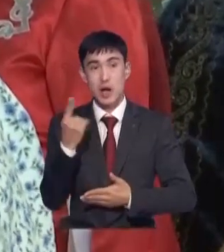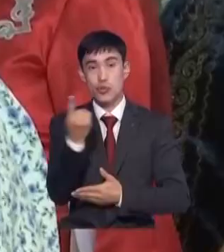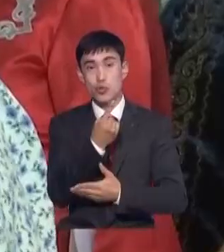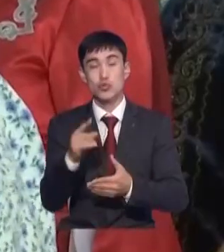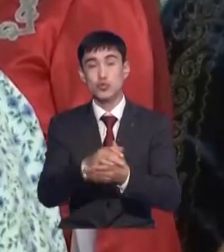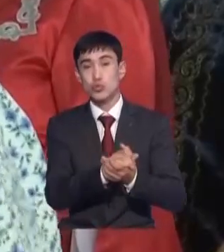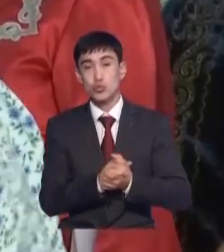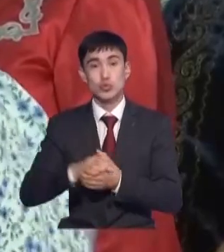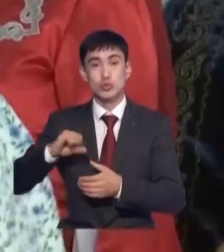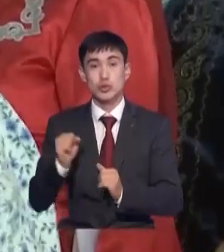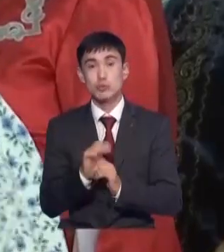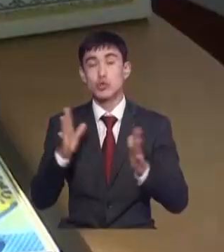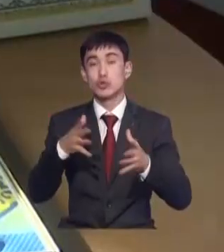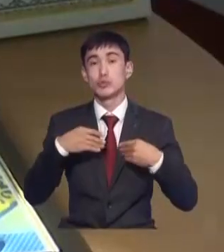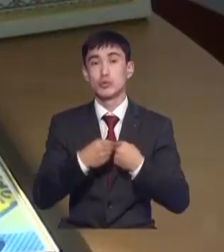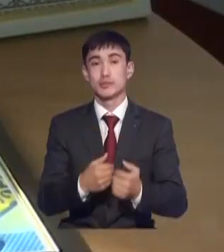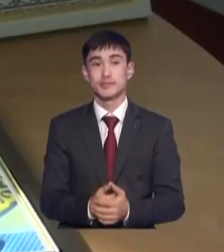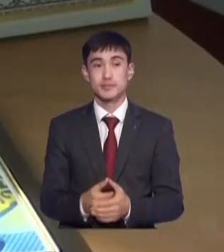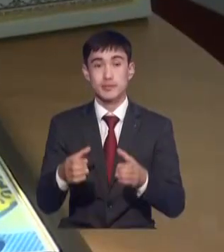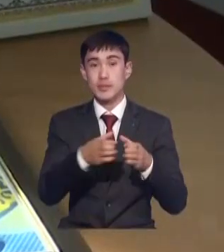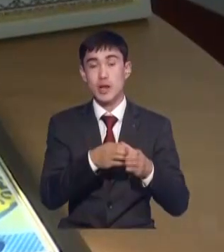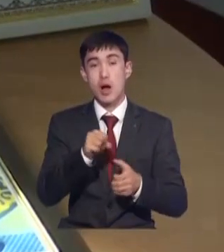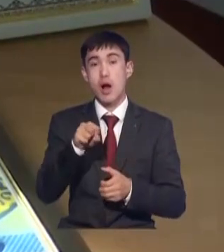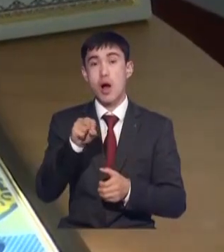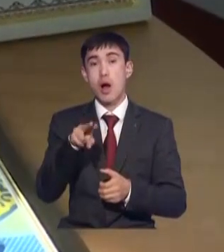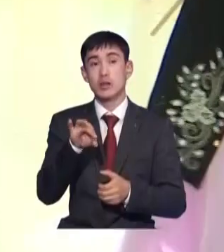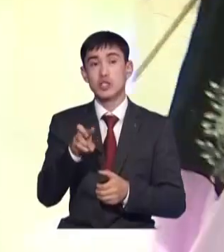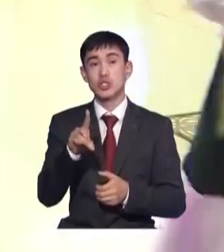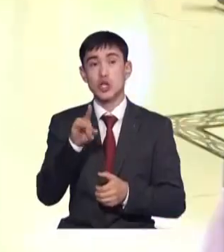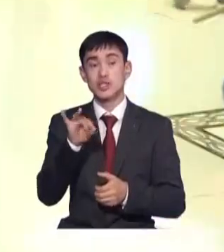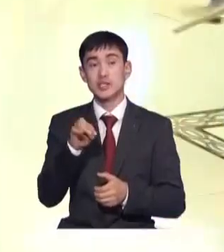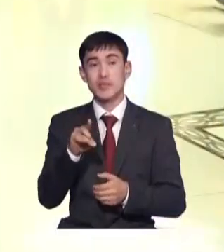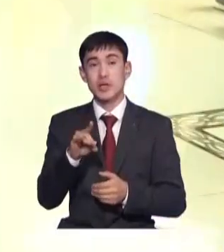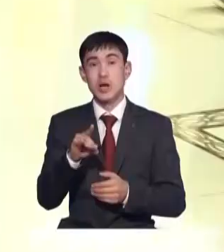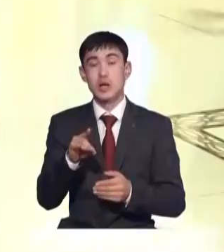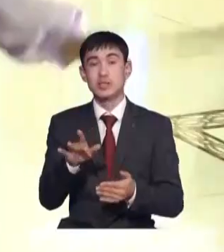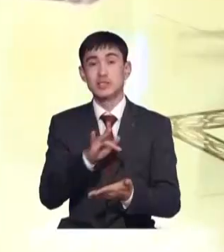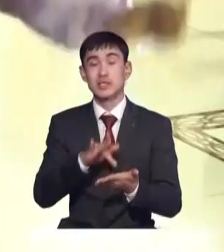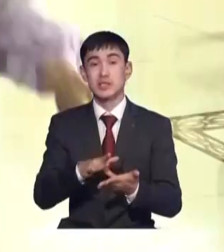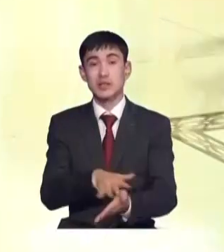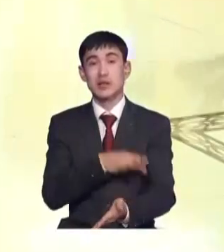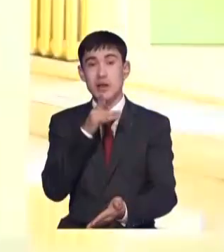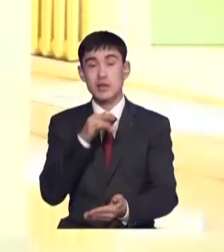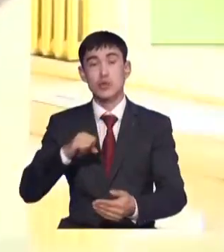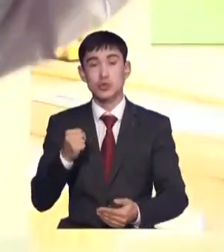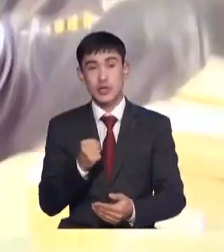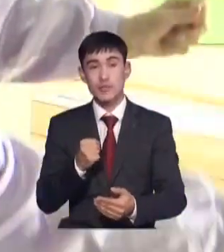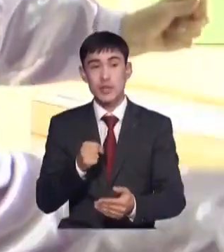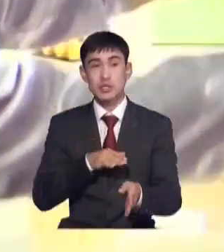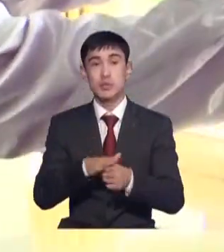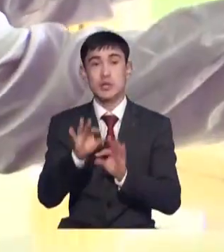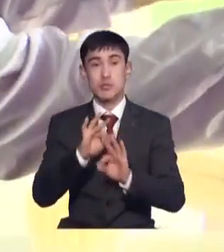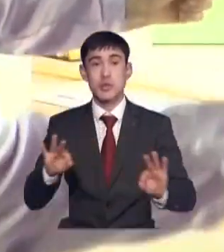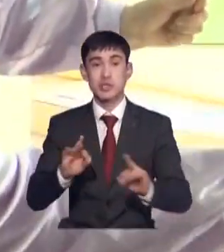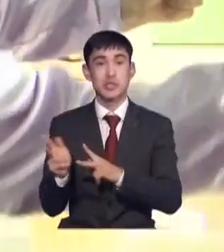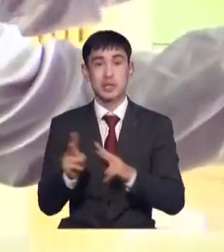одной дружной большой семьей. Ансамбль «Алтын Жаз» при Центре активного долголетия «Достар» радует зрителей не только исполнением песен, но